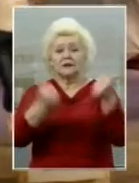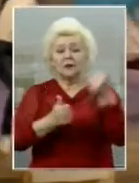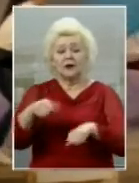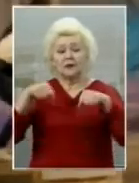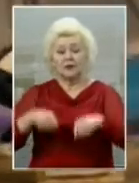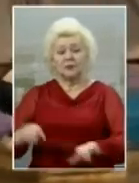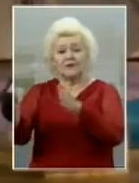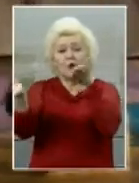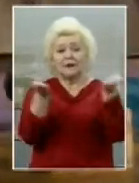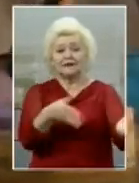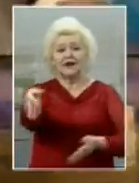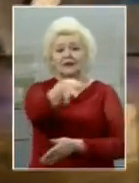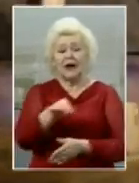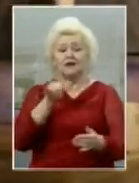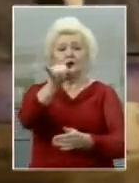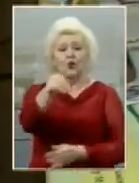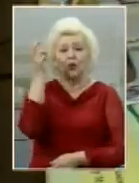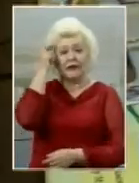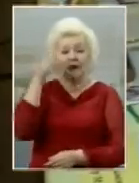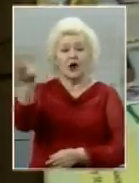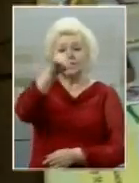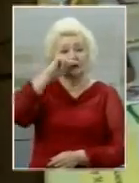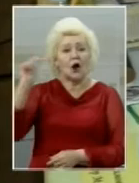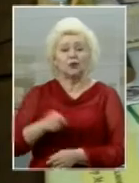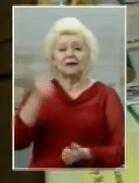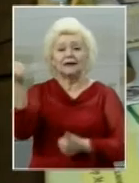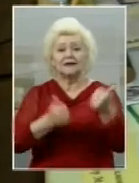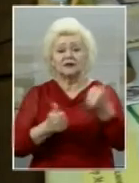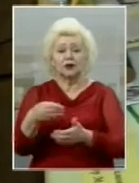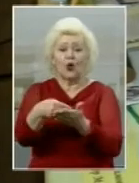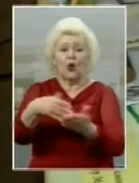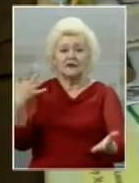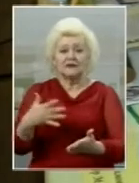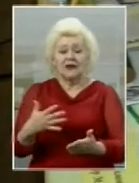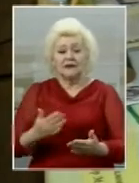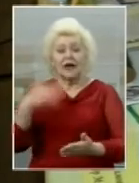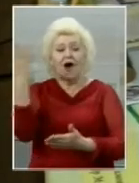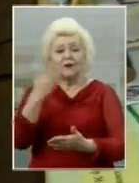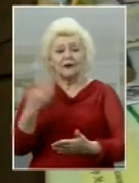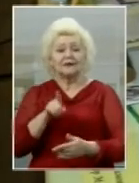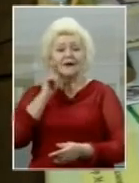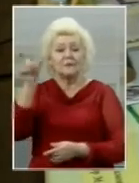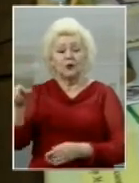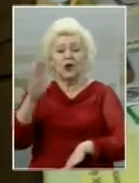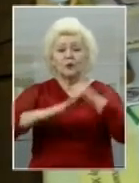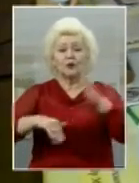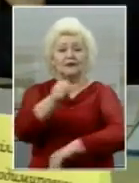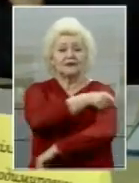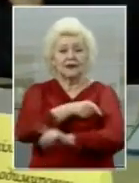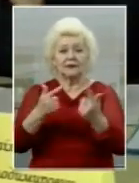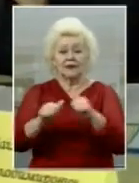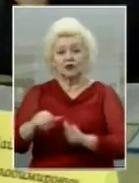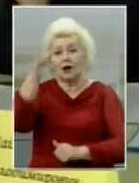за право представляти область у Києві на всеукраїнському турі. Оцінювало виступи молоді, професійне журі